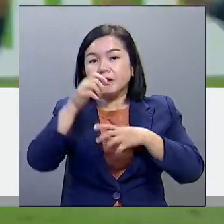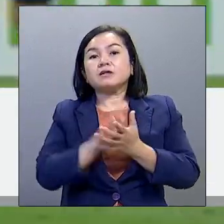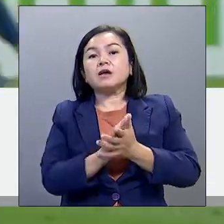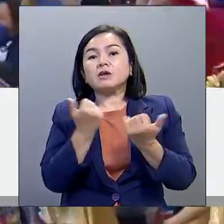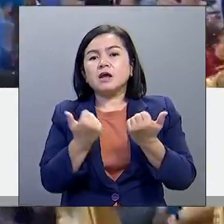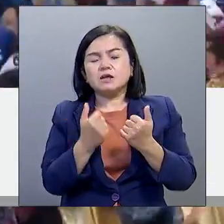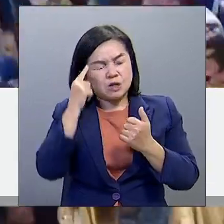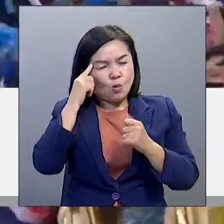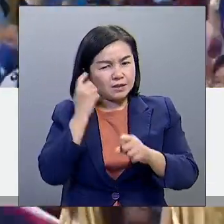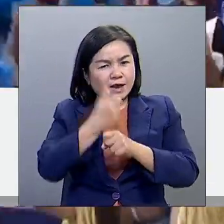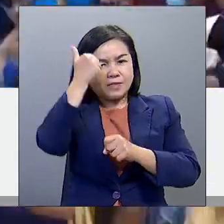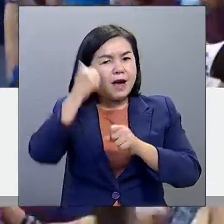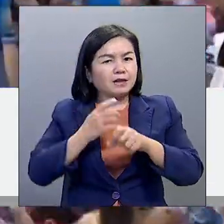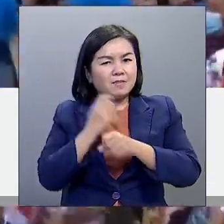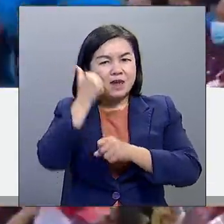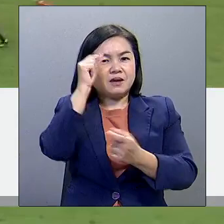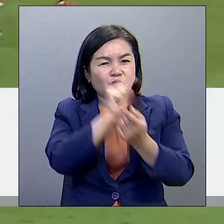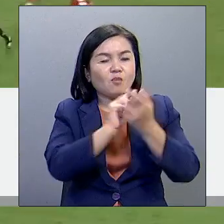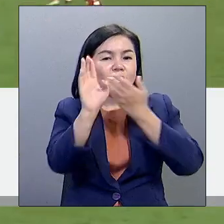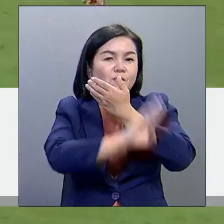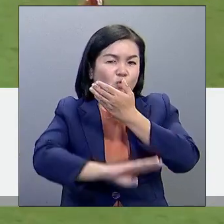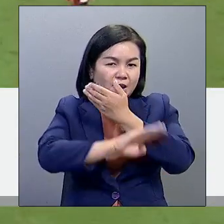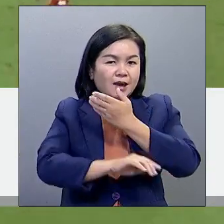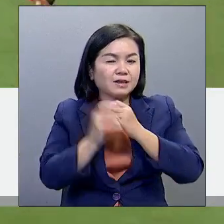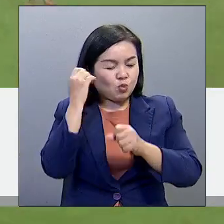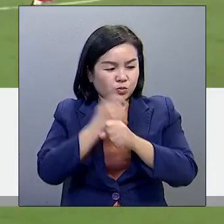บูไนให้ได้ในเกมวันนี้ครับ